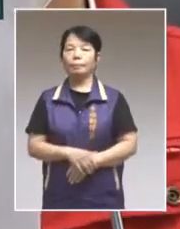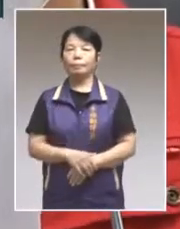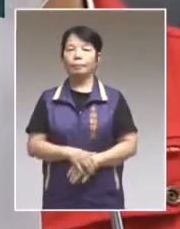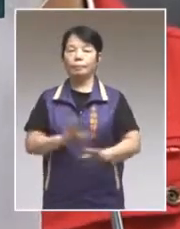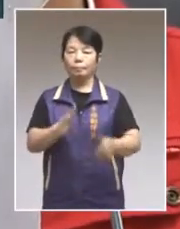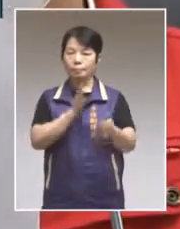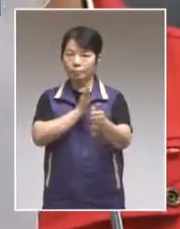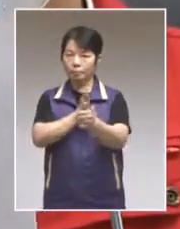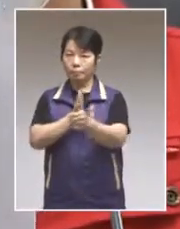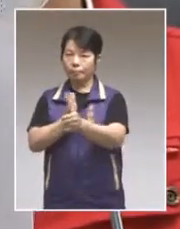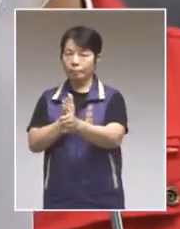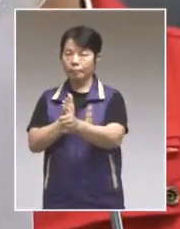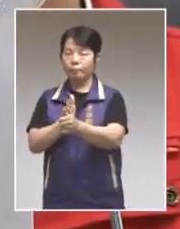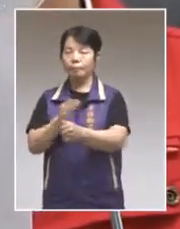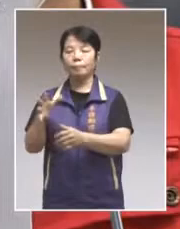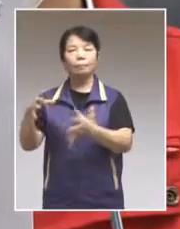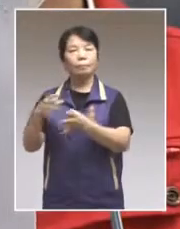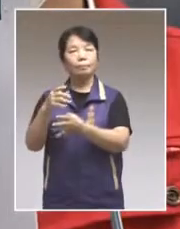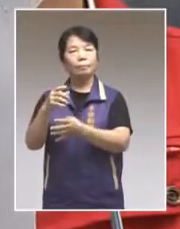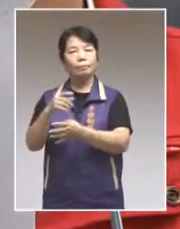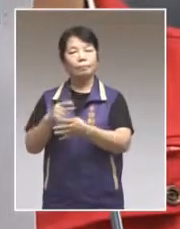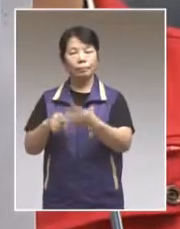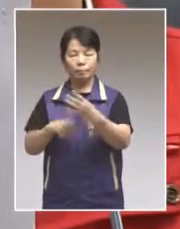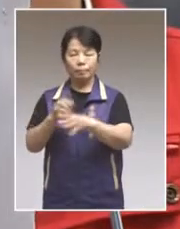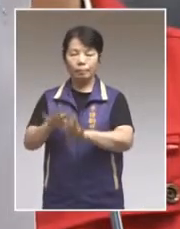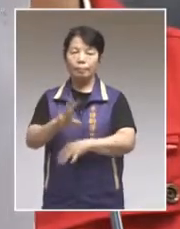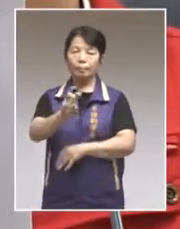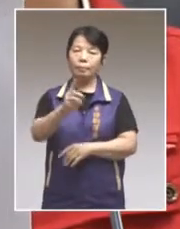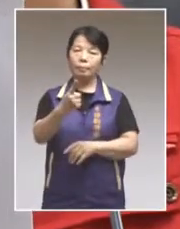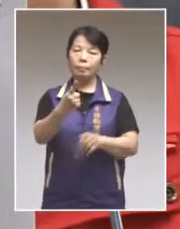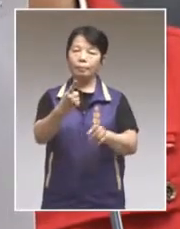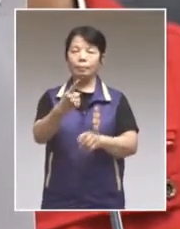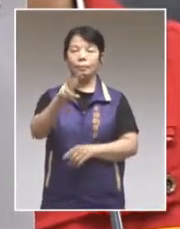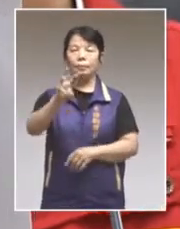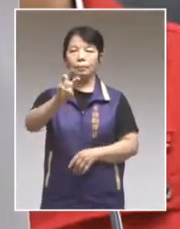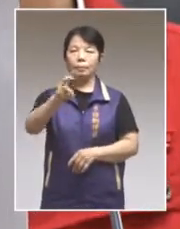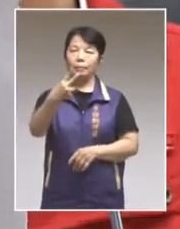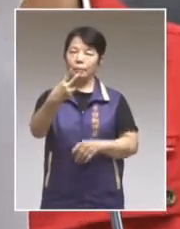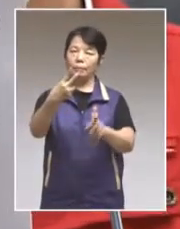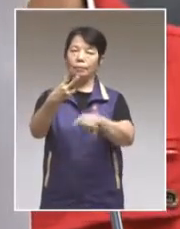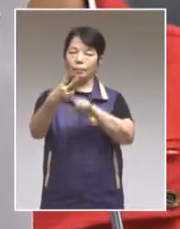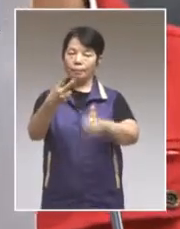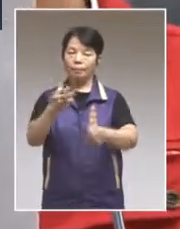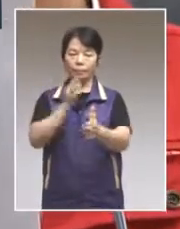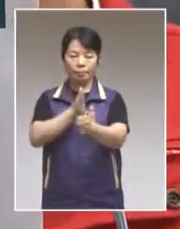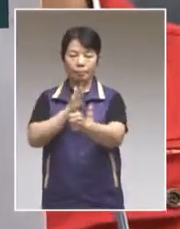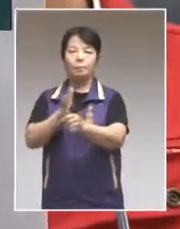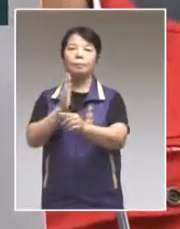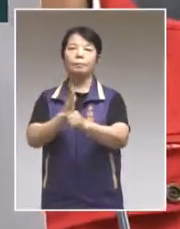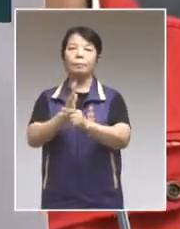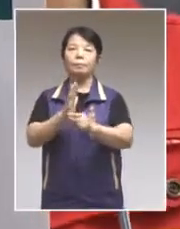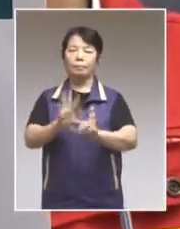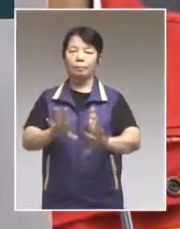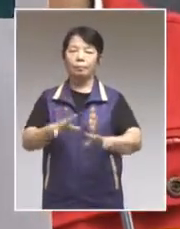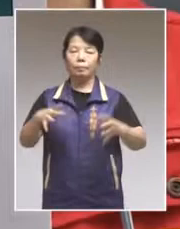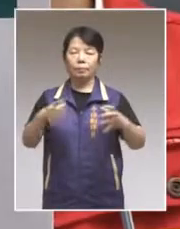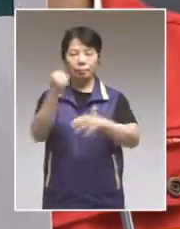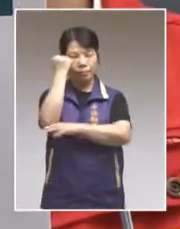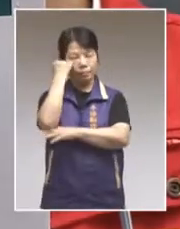们的疫调的同仁还有32例还在进行疫调。同住亲友的部分